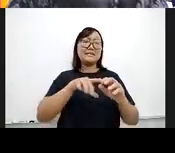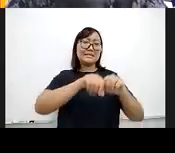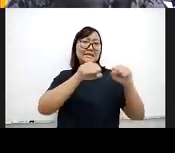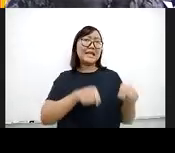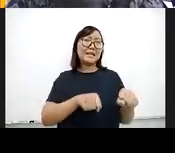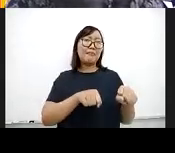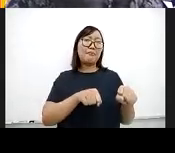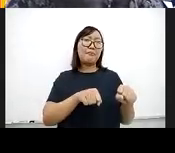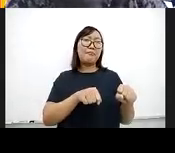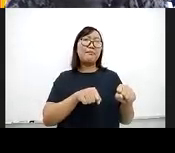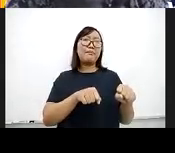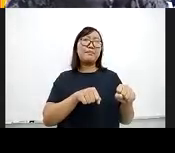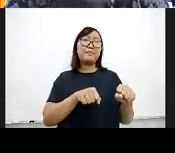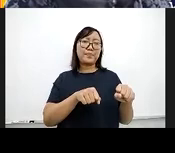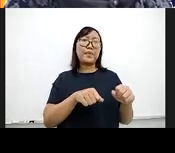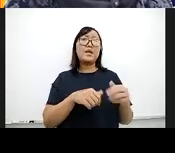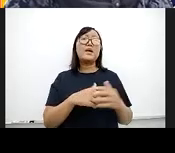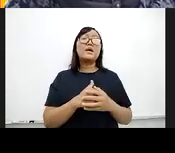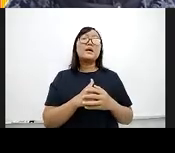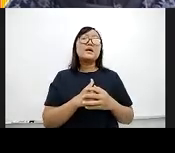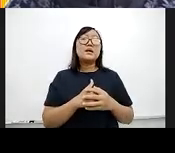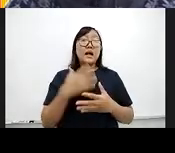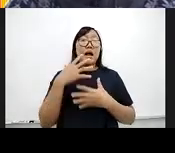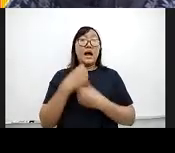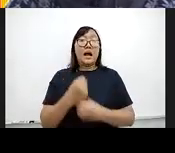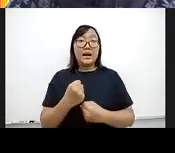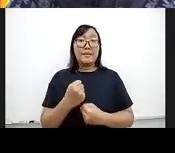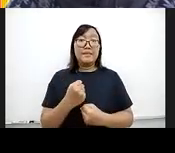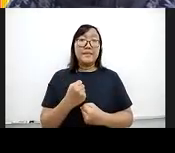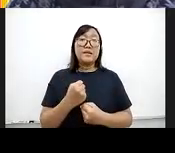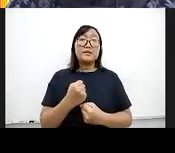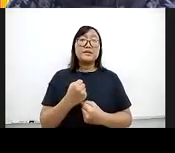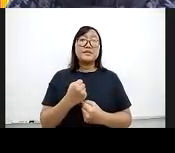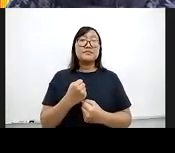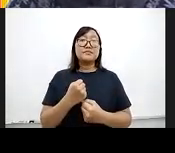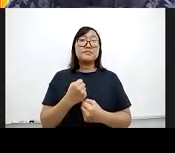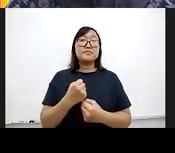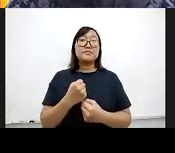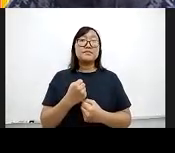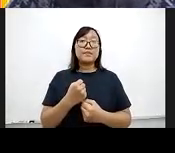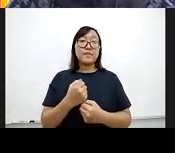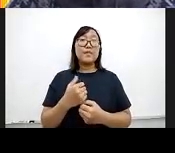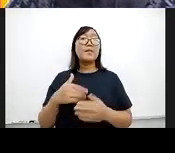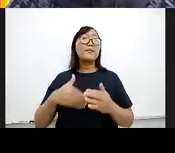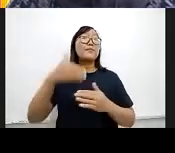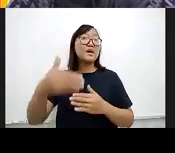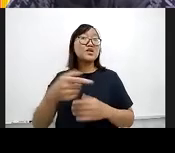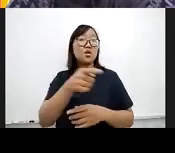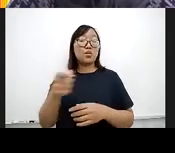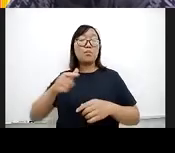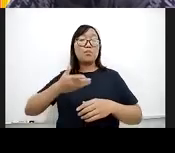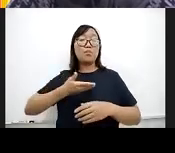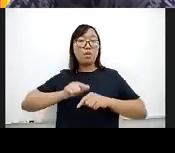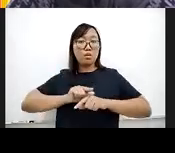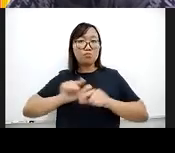jadi memang harapannya adalah harapannya adalah bahwa besok kami akan meluncurkan